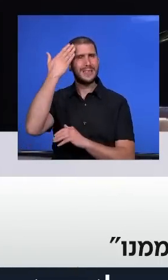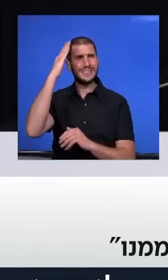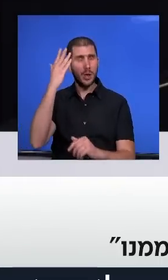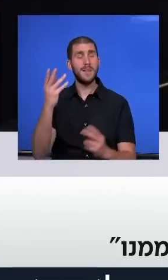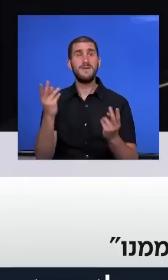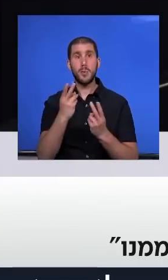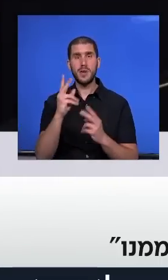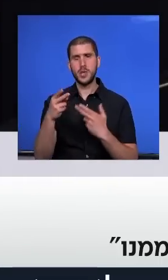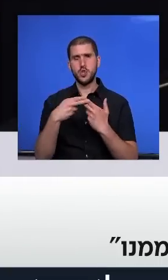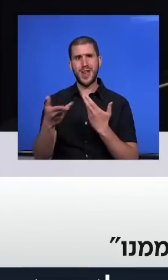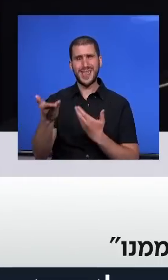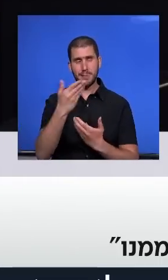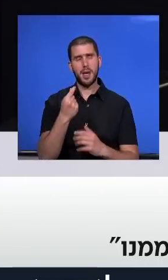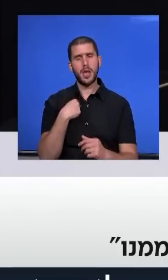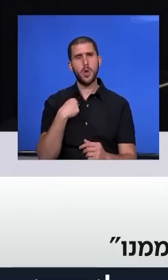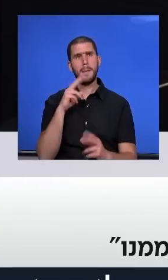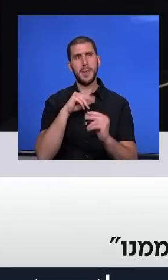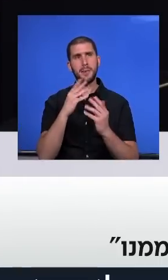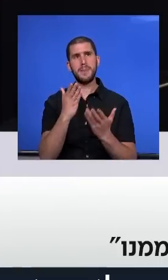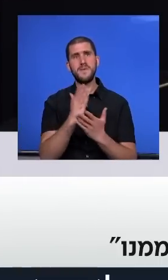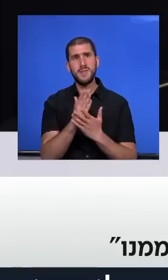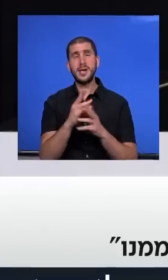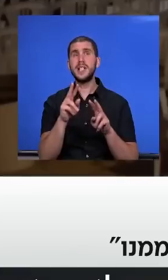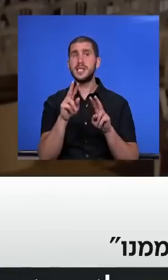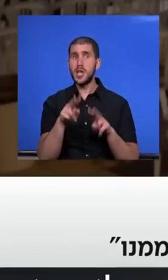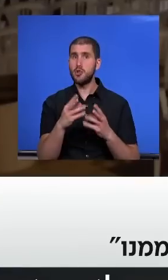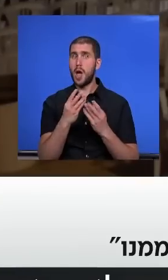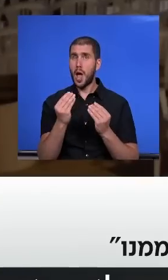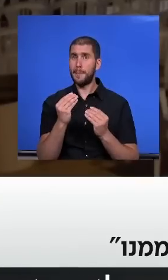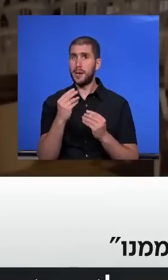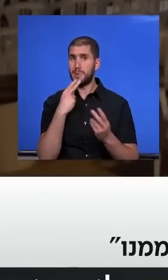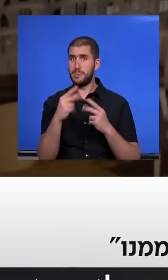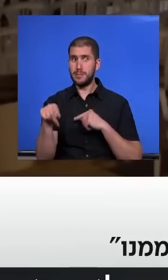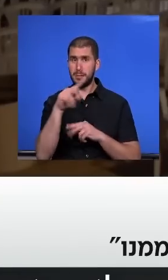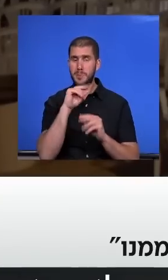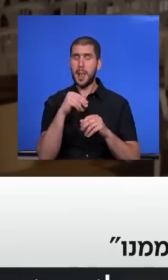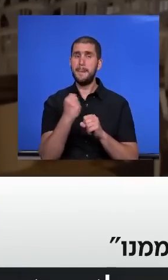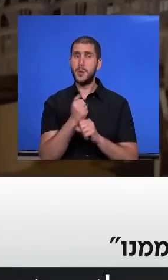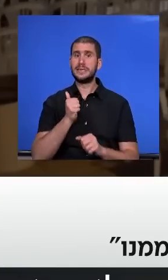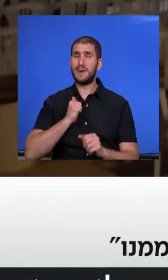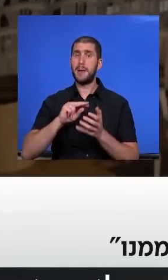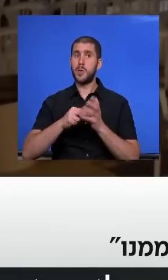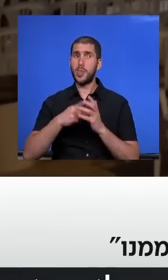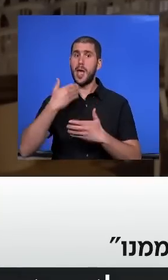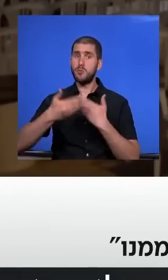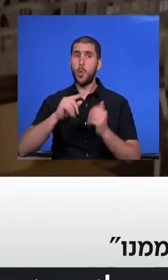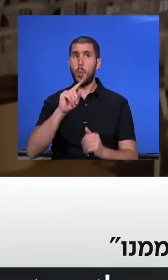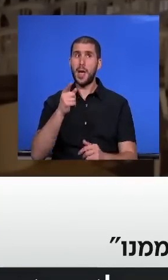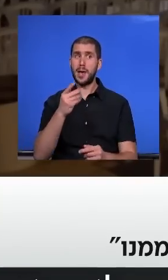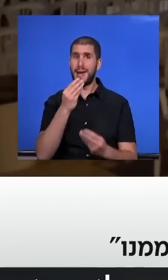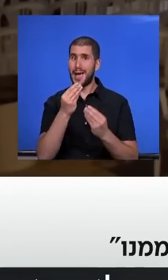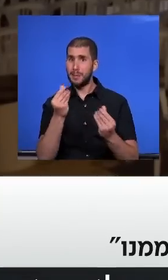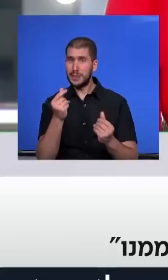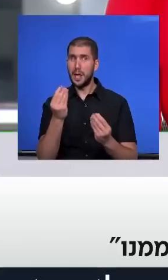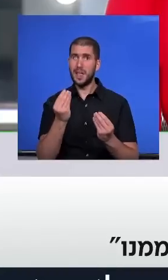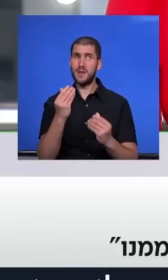אצל שכנינו. אנחנו מדברים על זה, יש הרבה קולות שמדברים על פעילות צבאית מתוכננת להמשך, יכול להיות שזה רמיזה